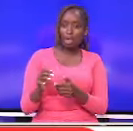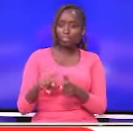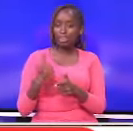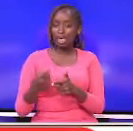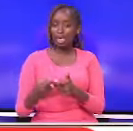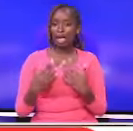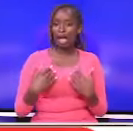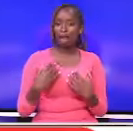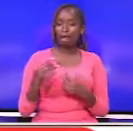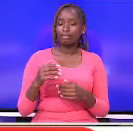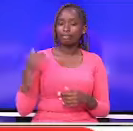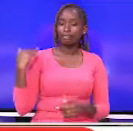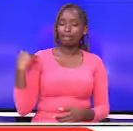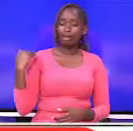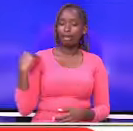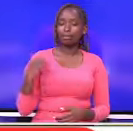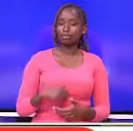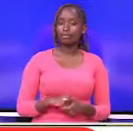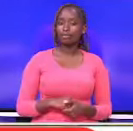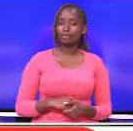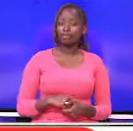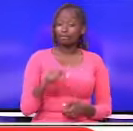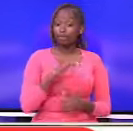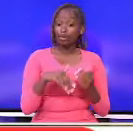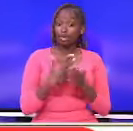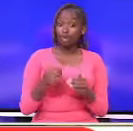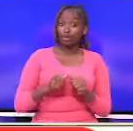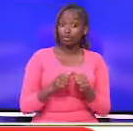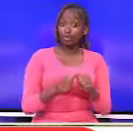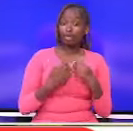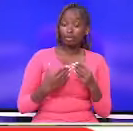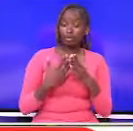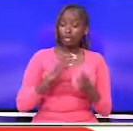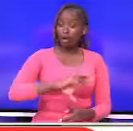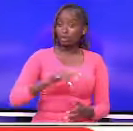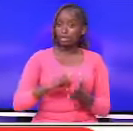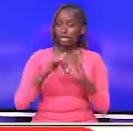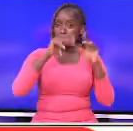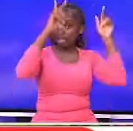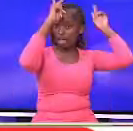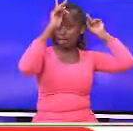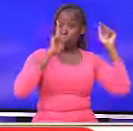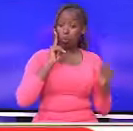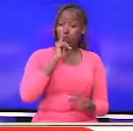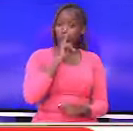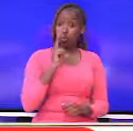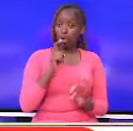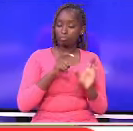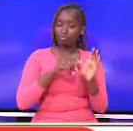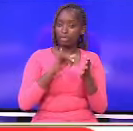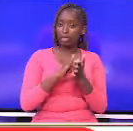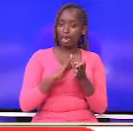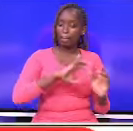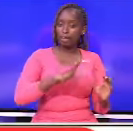Na huku vita hivi vya uongozi wa chama vikiendelea, viongozi wa chama hicho kutoka kaunti ya Kakamega wametishia kujiondoa katika chama